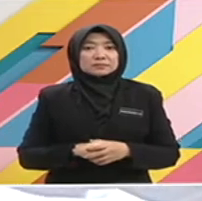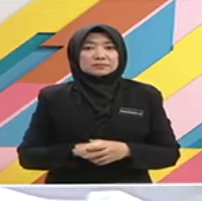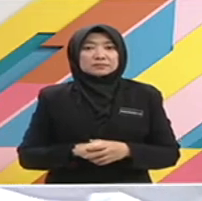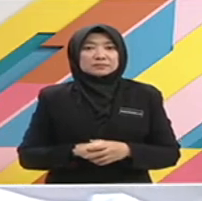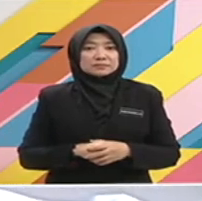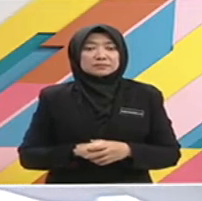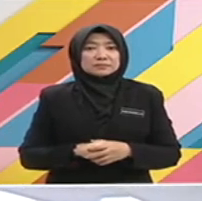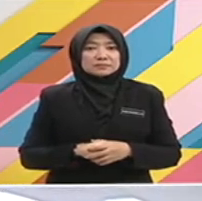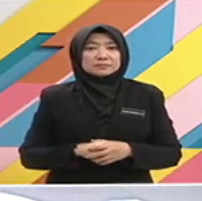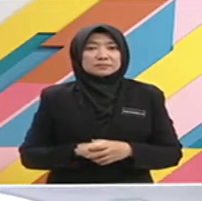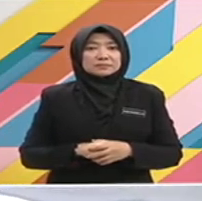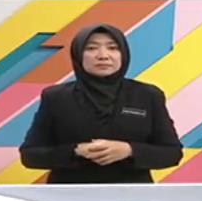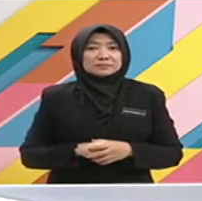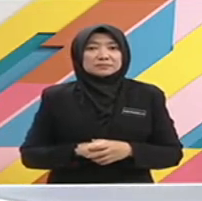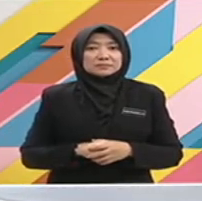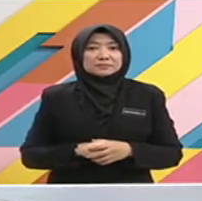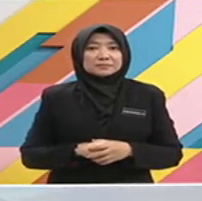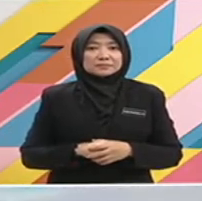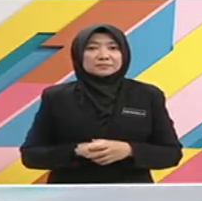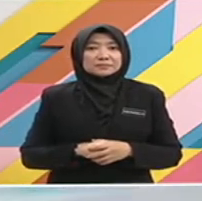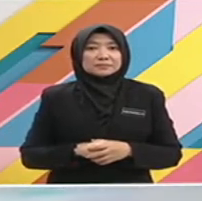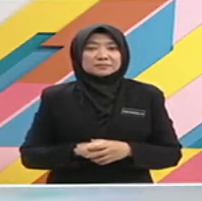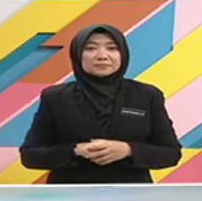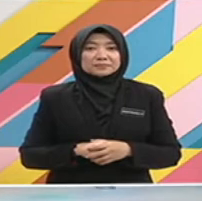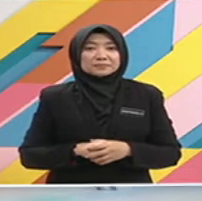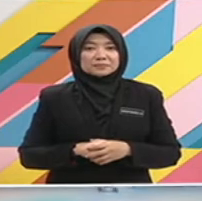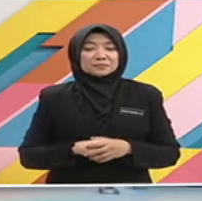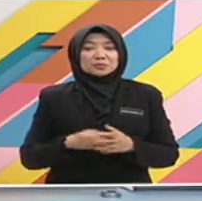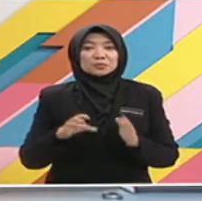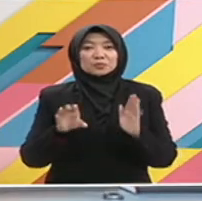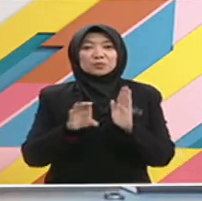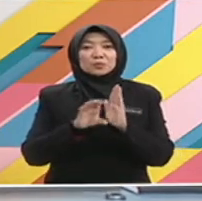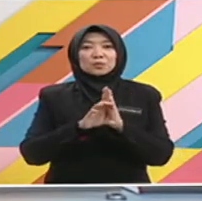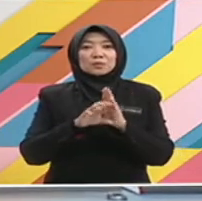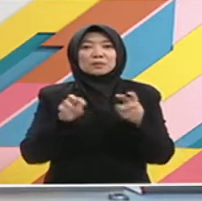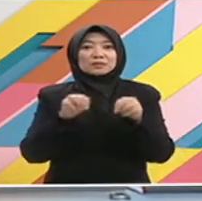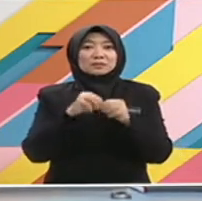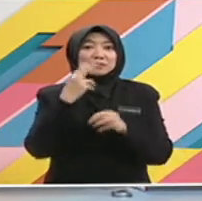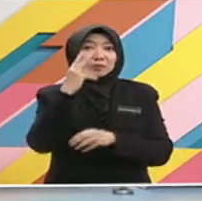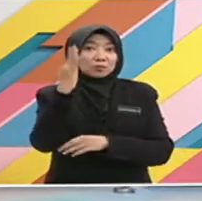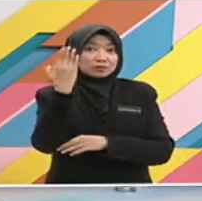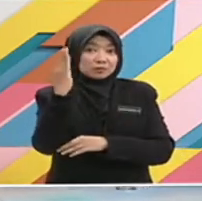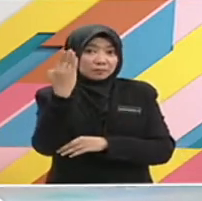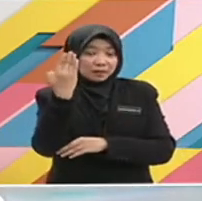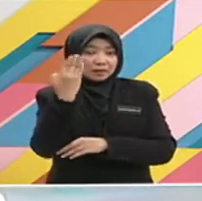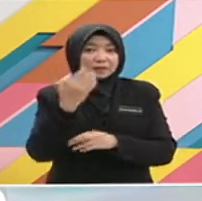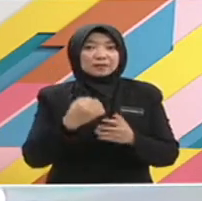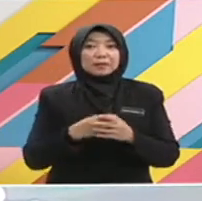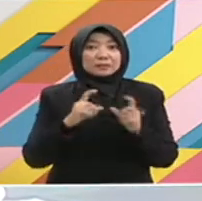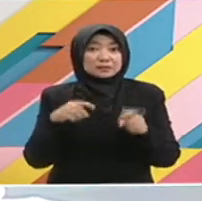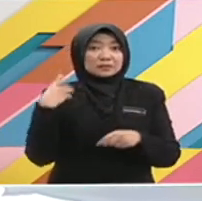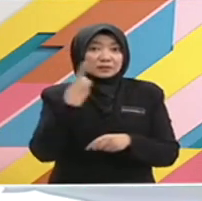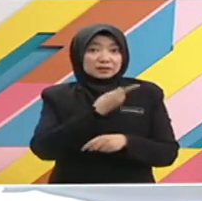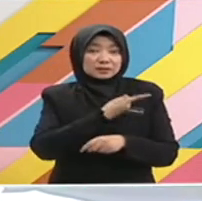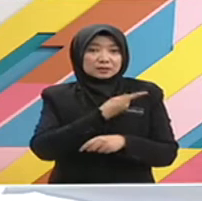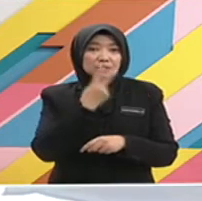Kalau macam cikgu sebut tadi, kalau saya tengok cermin nampak Aiman tak seimbang tu, cikgu. Saya risau, cikgu. Hari ini saya yang tak berapa nak seimbang sebenarnya. Tak